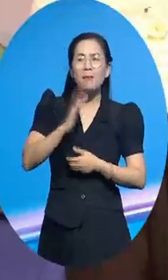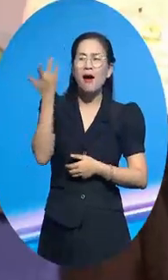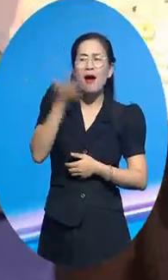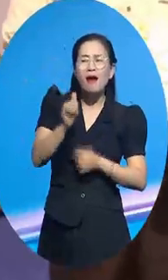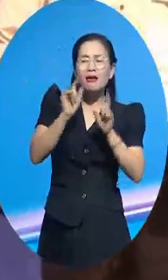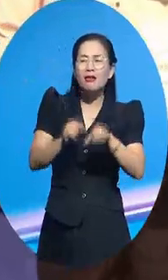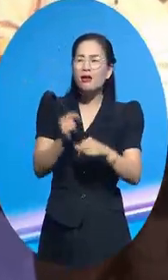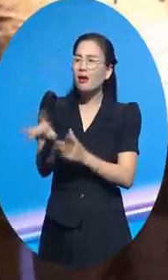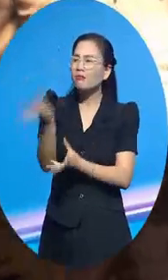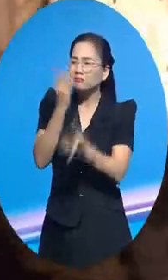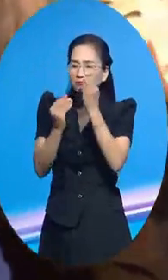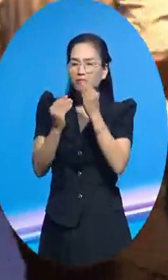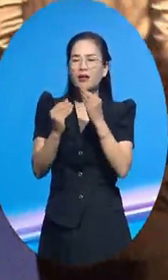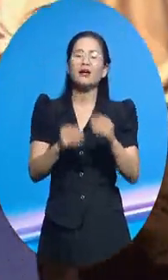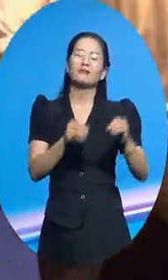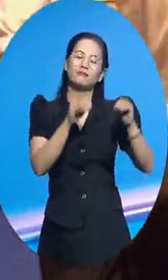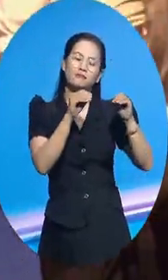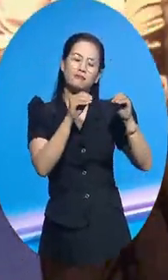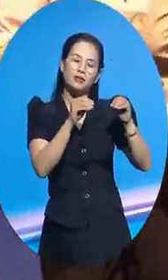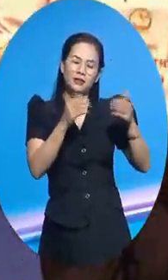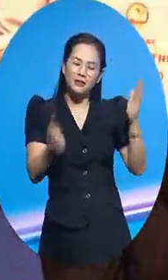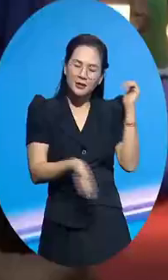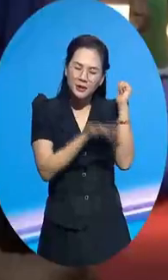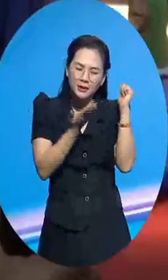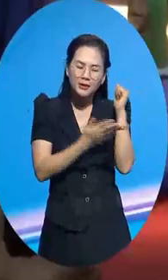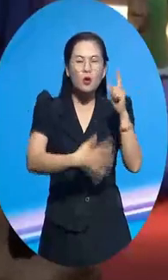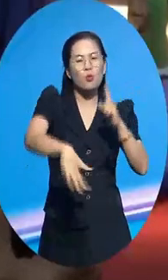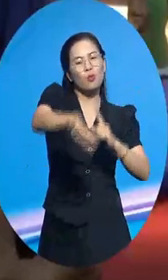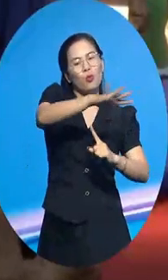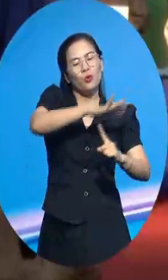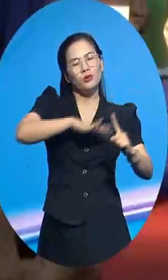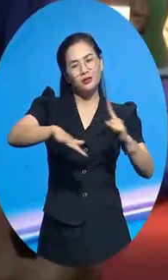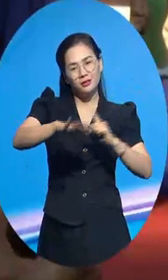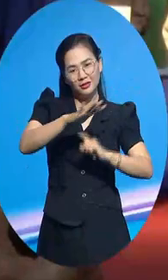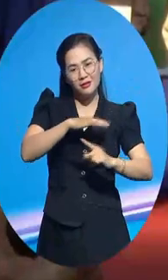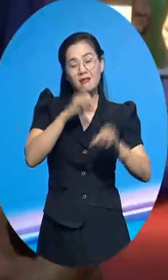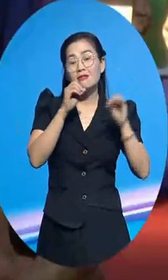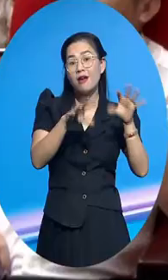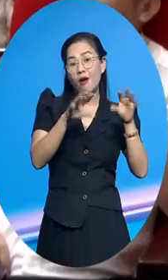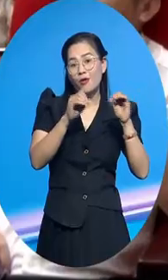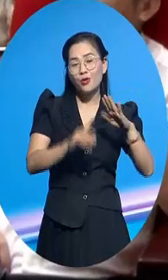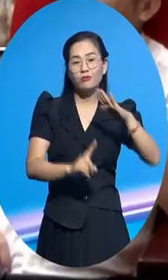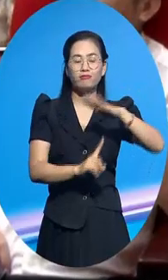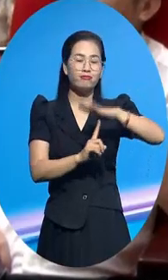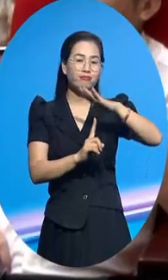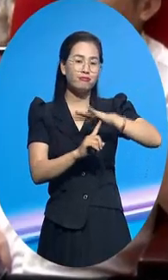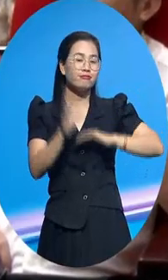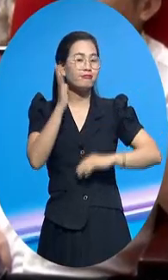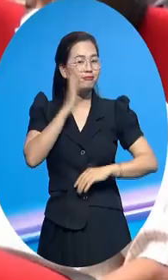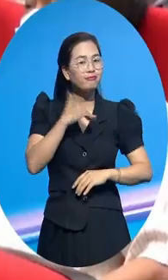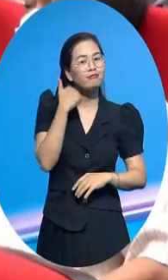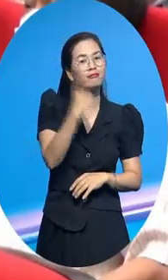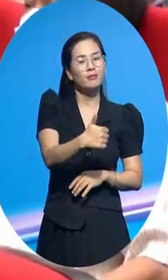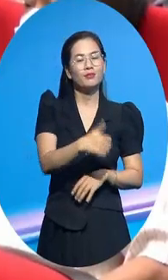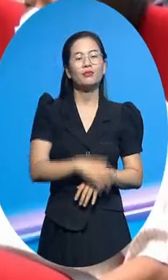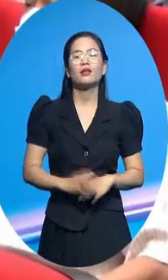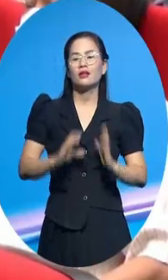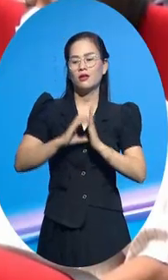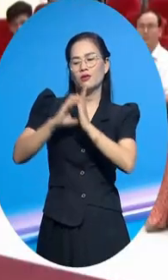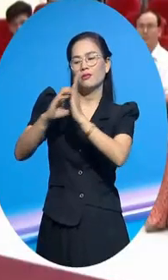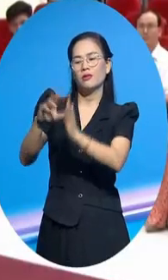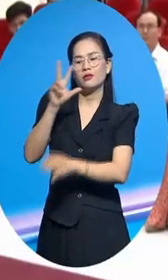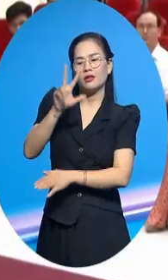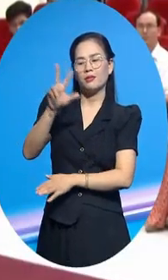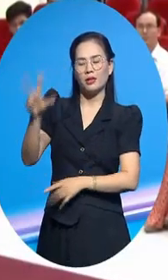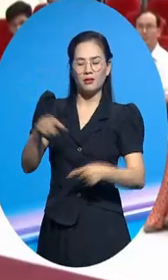môi trường giáo dục đầy tính nhân văn và đúng với tinh thần trường học hạnh phúc. Dịp này, nhà trường trao tặng 88 suất học bổng Trái tim yêu